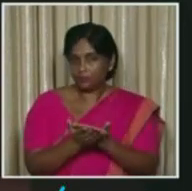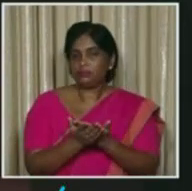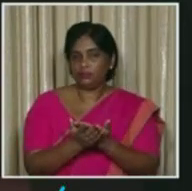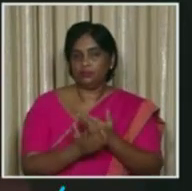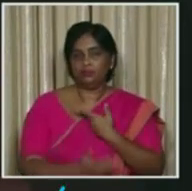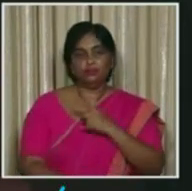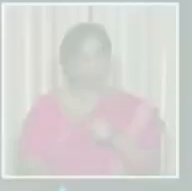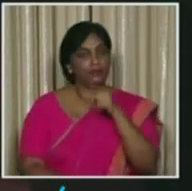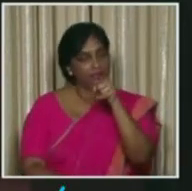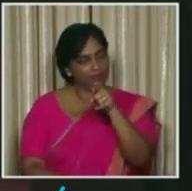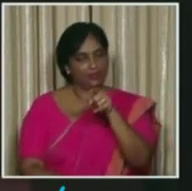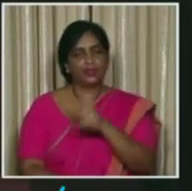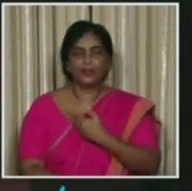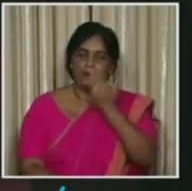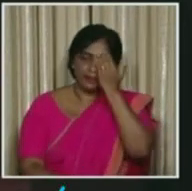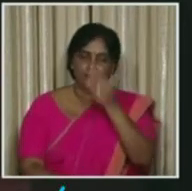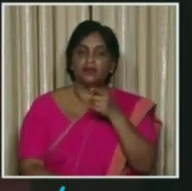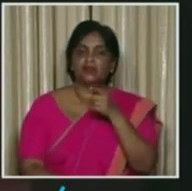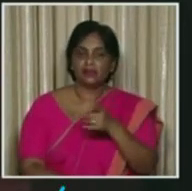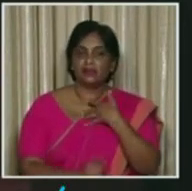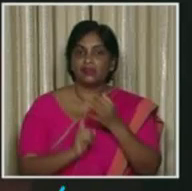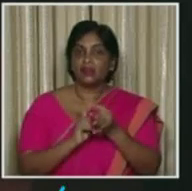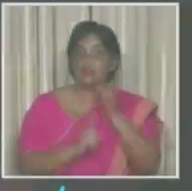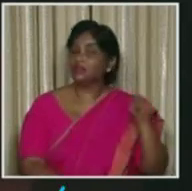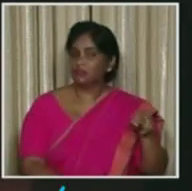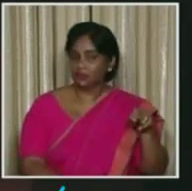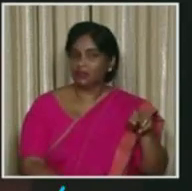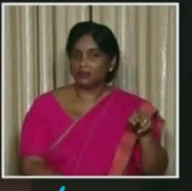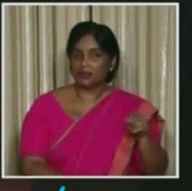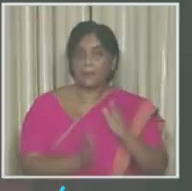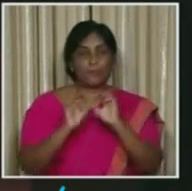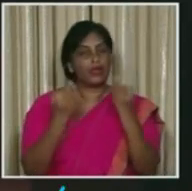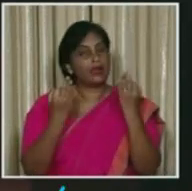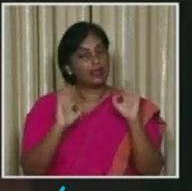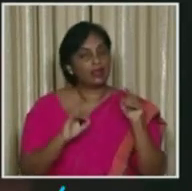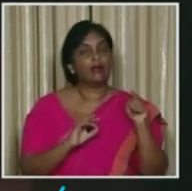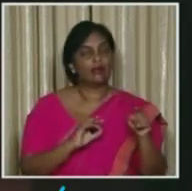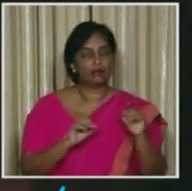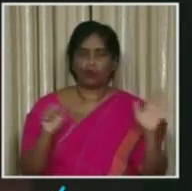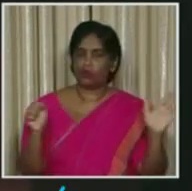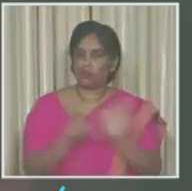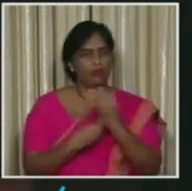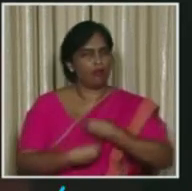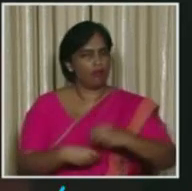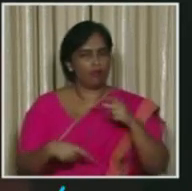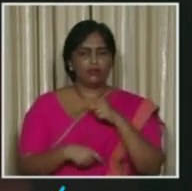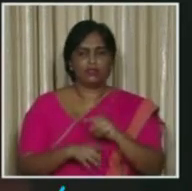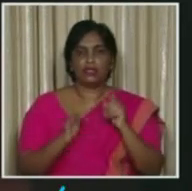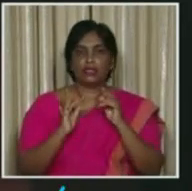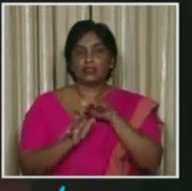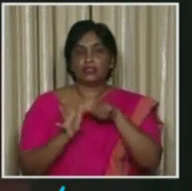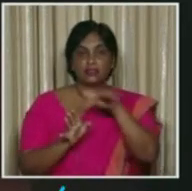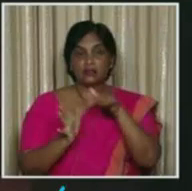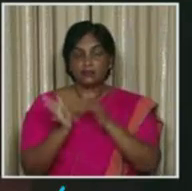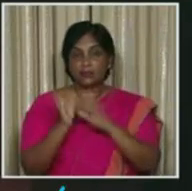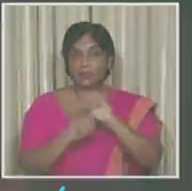මම ඉල්ලීමක් කරනවා ඔබතුමාගෙන් කරුණා කරලා ඔබතුමා ජනාධිපතිවරයාට කතා කරලා මාධ්‍ය නිදහස සම්පූර්ණයෙන්ම විනාශ කරන online safety bill